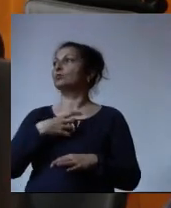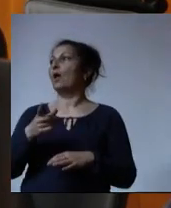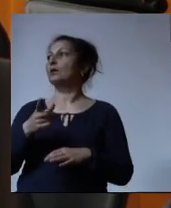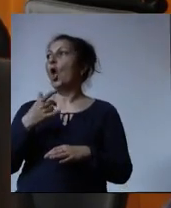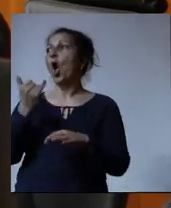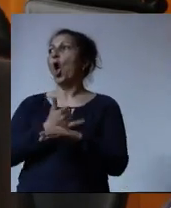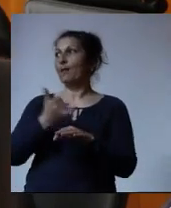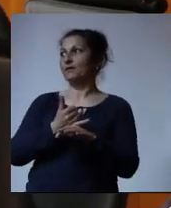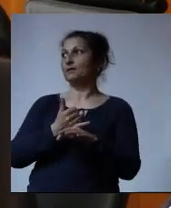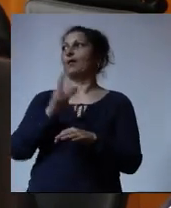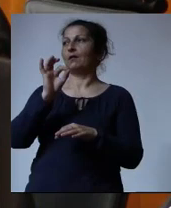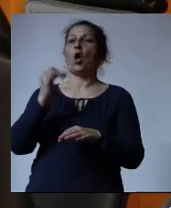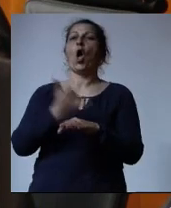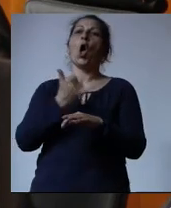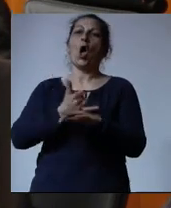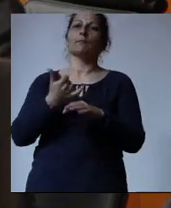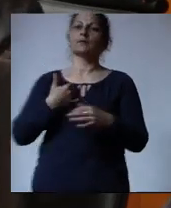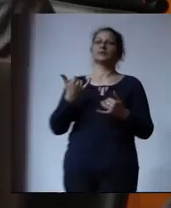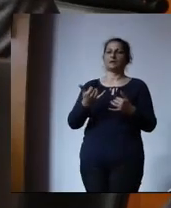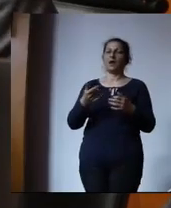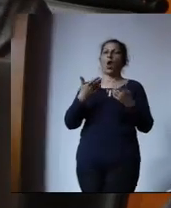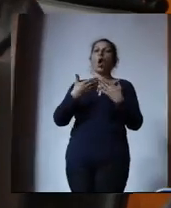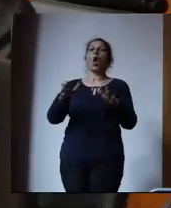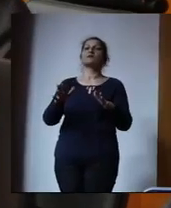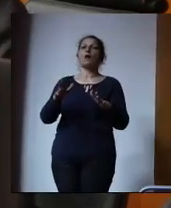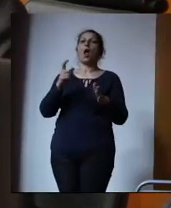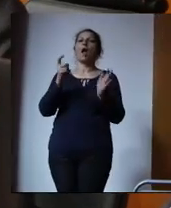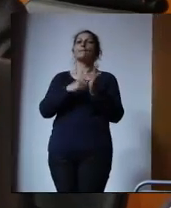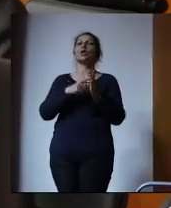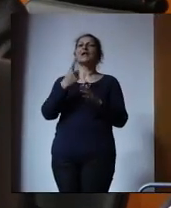Omylom, čiže otváram bod interpelácie.